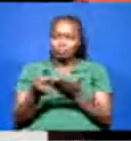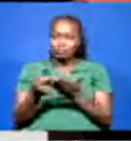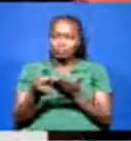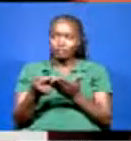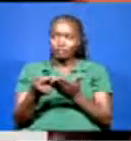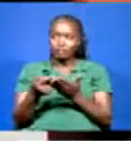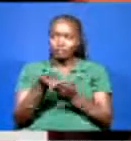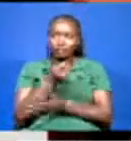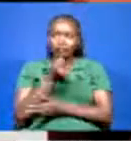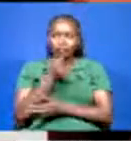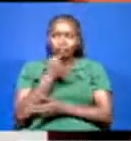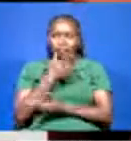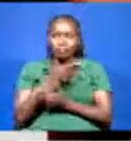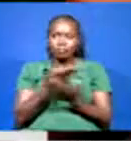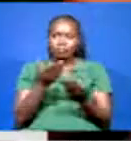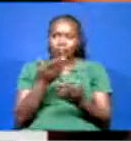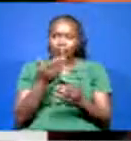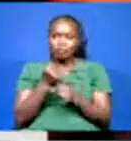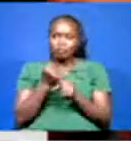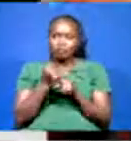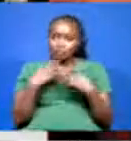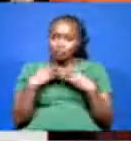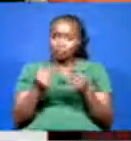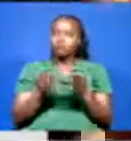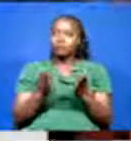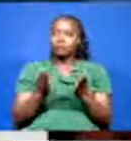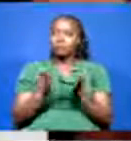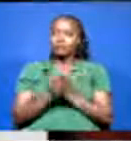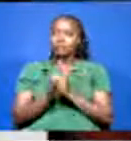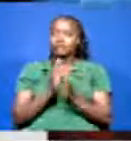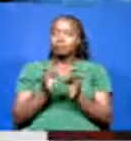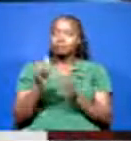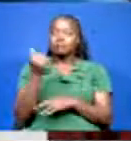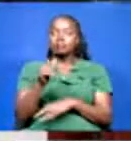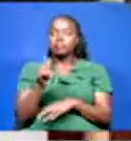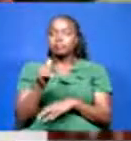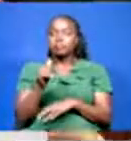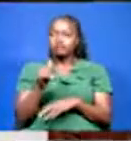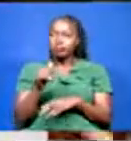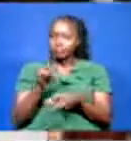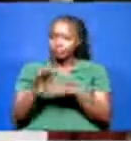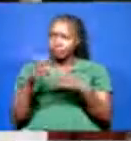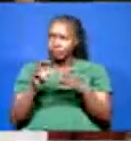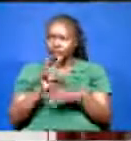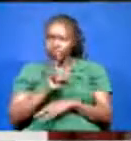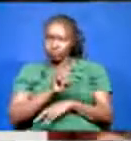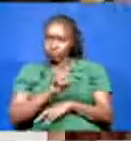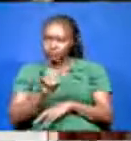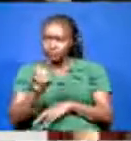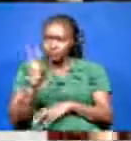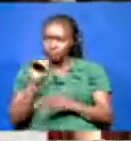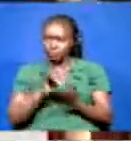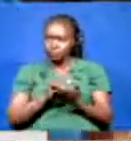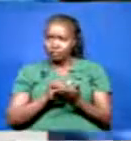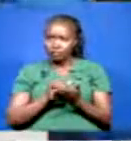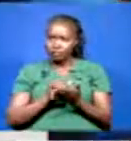ground wanafanya kazi. Tunaelewana? Aya, kama bado tutatuma watu wakuje ward administrators, village administrators